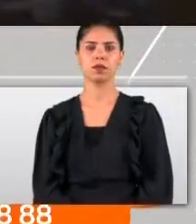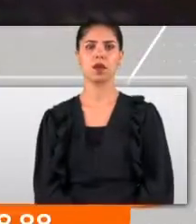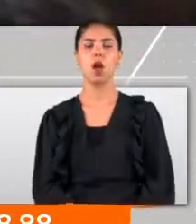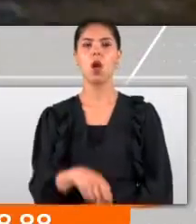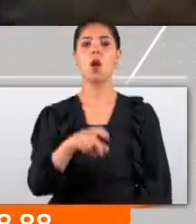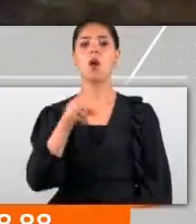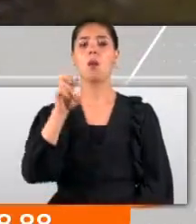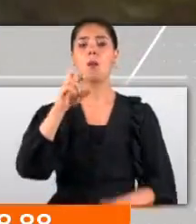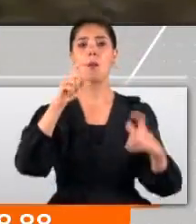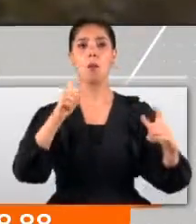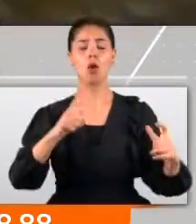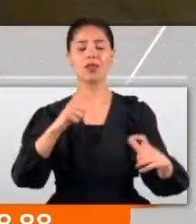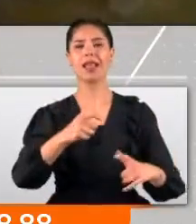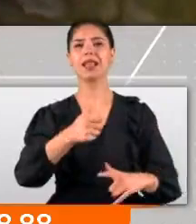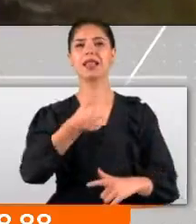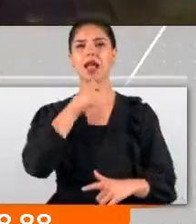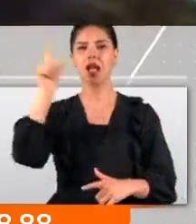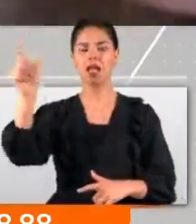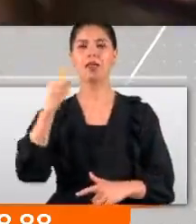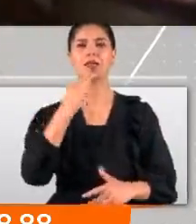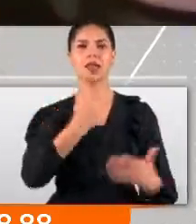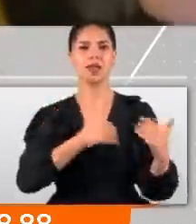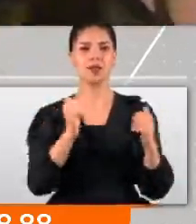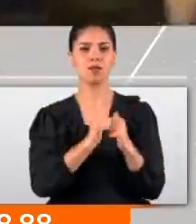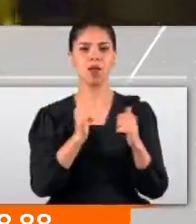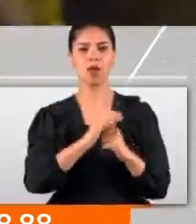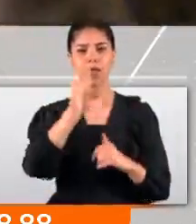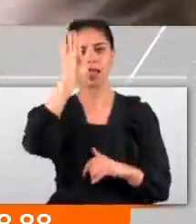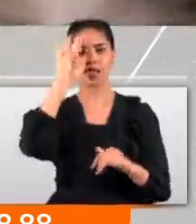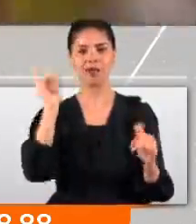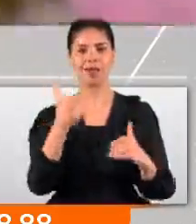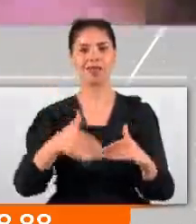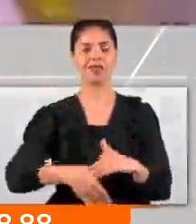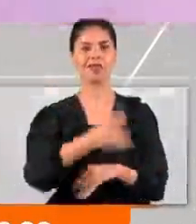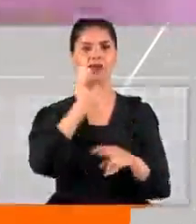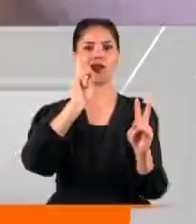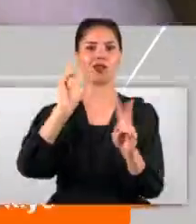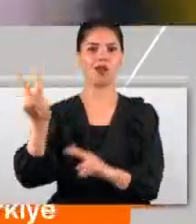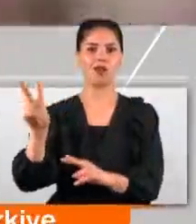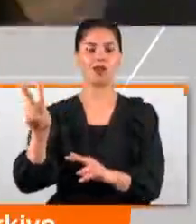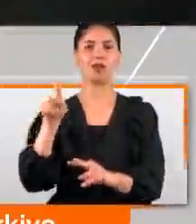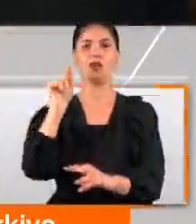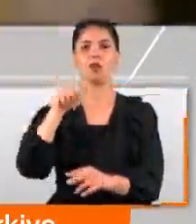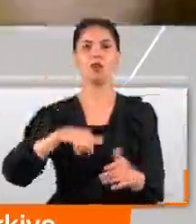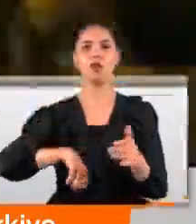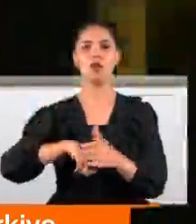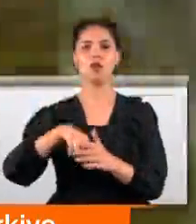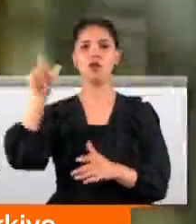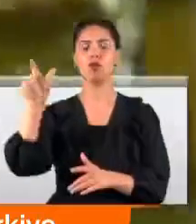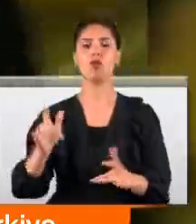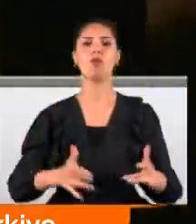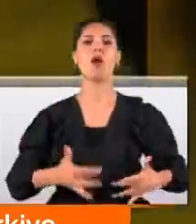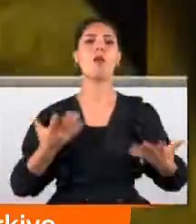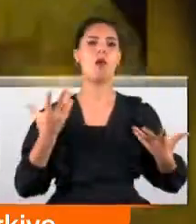Yıldız kız arkadaşıyla birlikte İstanbul kuruçeşme'deki eğlence mekanı çıkışında görüntülendi Ne var ki bu durum futbolcunun hoşuna